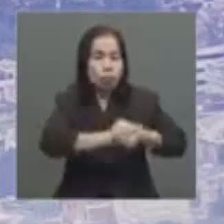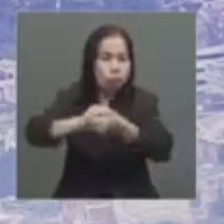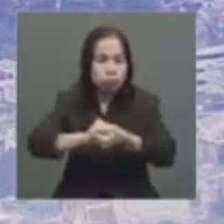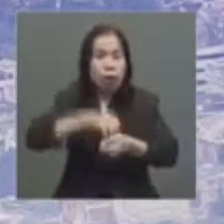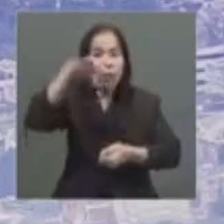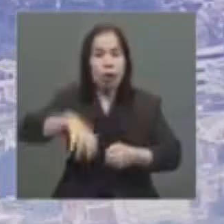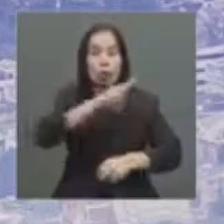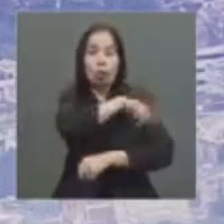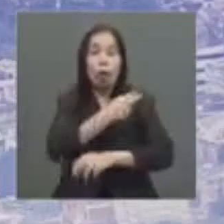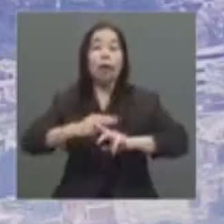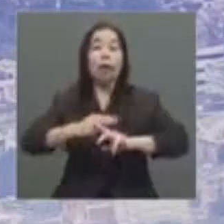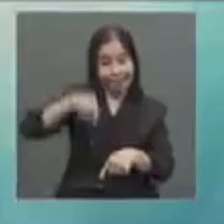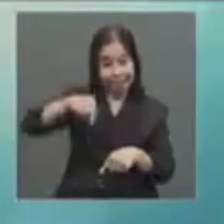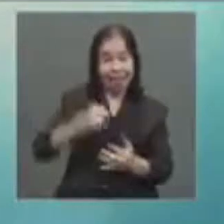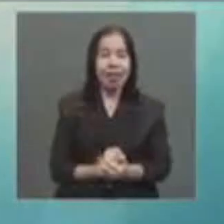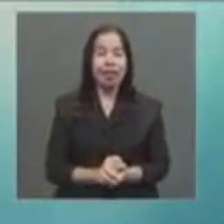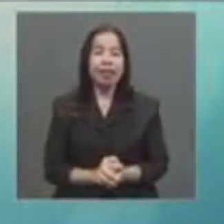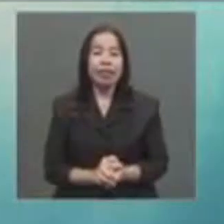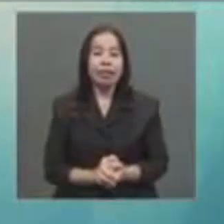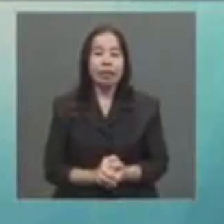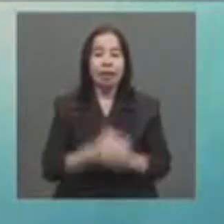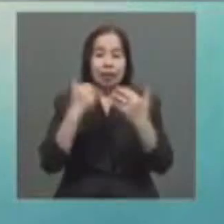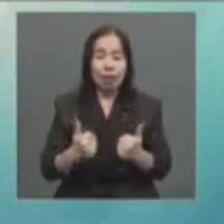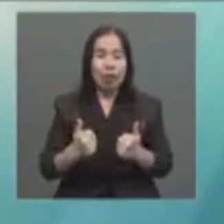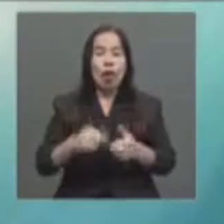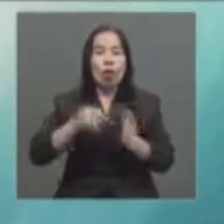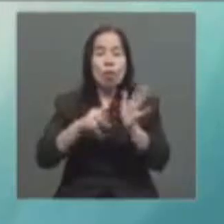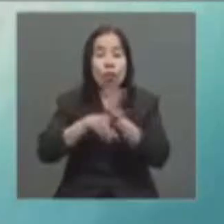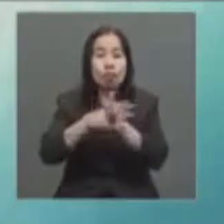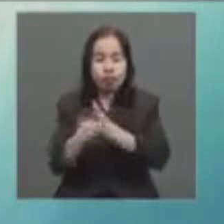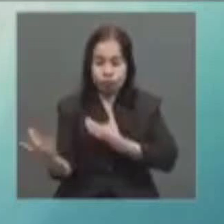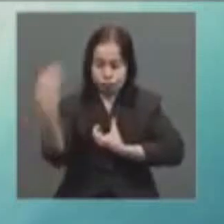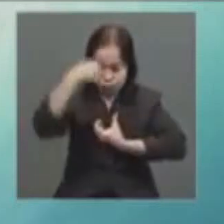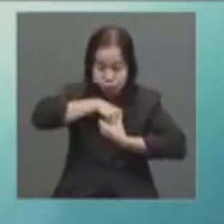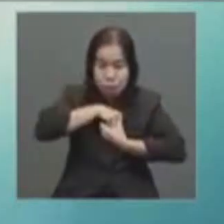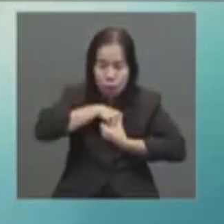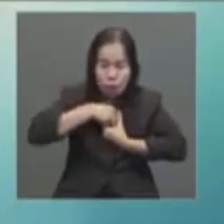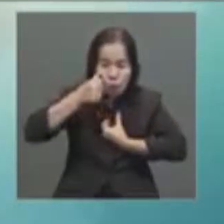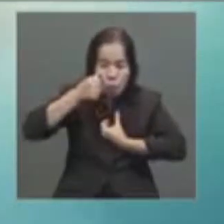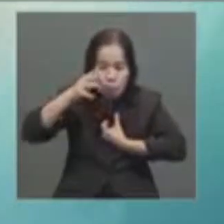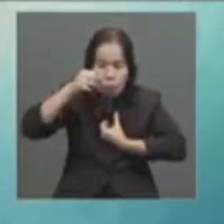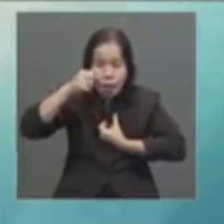รายได้แก่กลุ่มที่ปรับจากต่างประเทศ 22รายเป็นคนไทยกลับจากต่างประเทศ 6รายค่ะกลับจากพิธีทางศาสนา